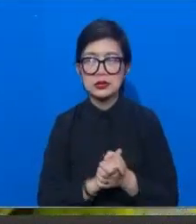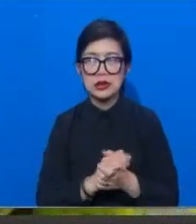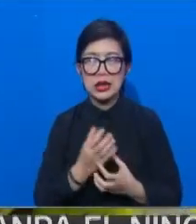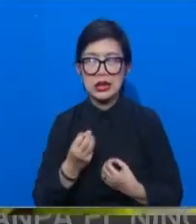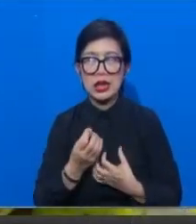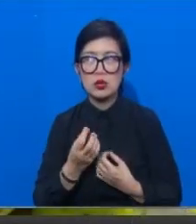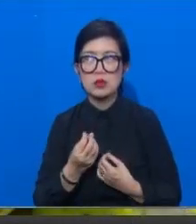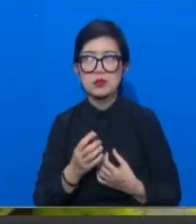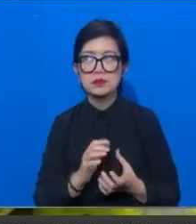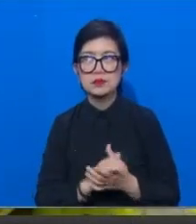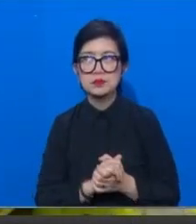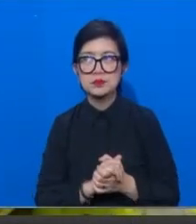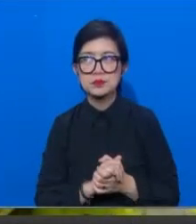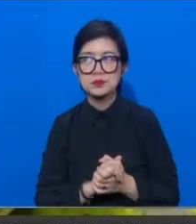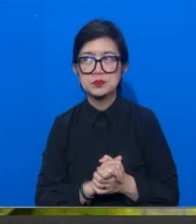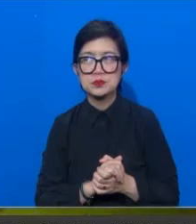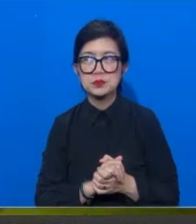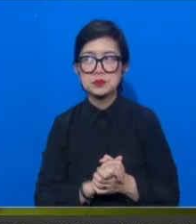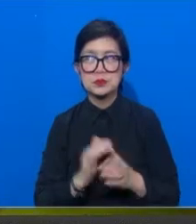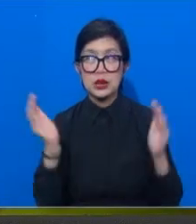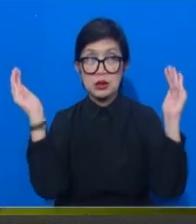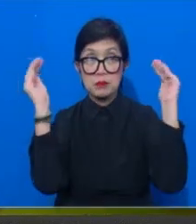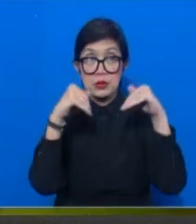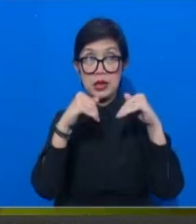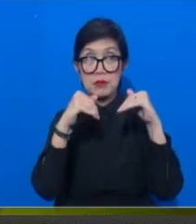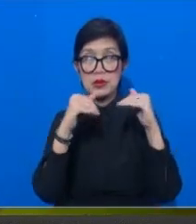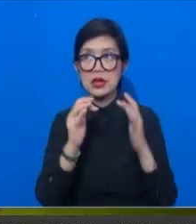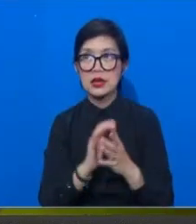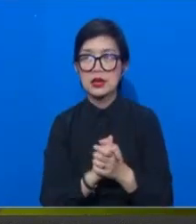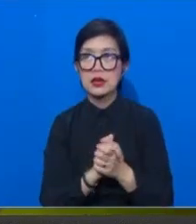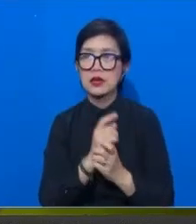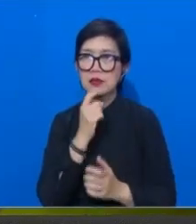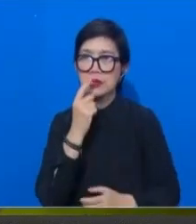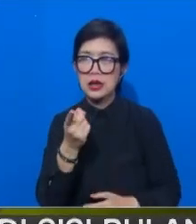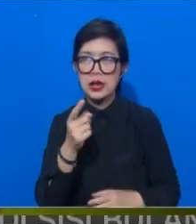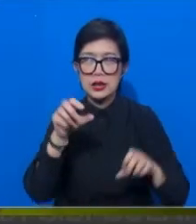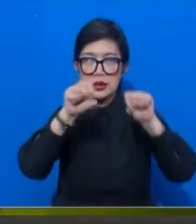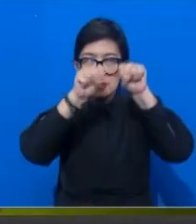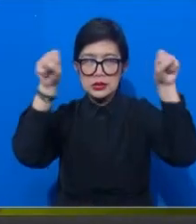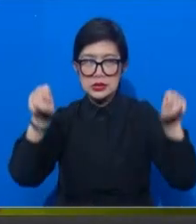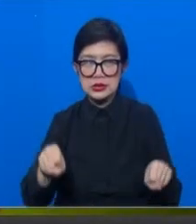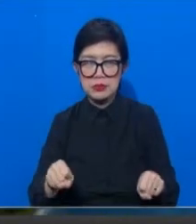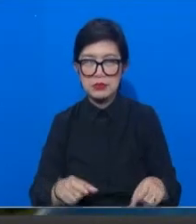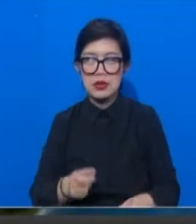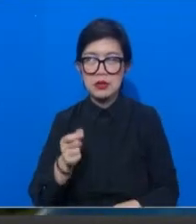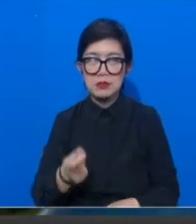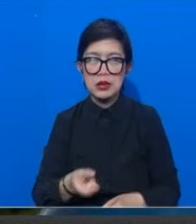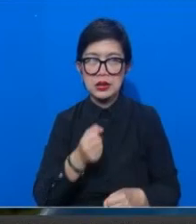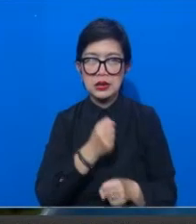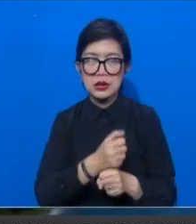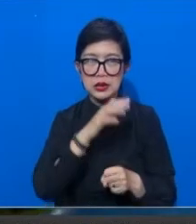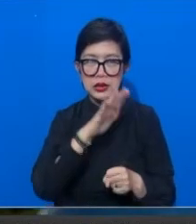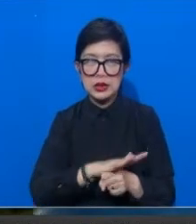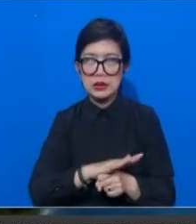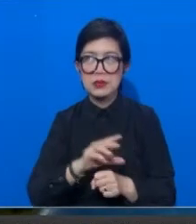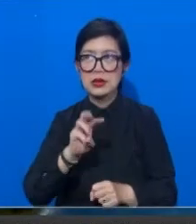Pak. Corporate Secretary Pertamina Patraniaga Irto Ginting menyebut sistem pembelian LPG 3 kg wajib menunjukkan